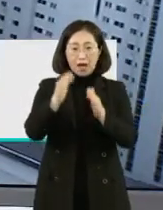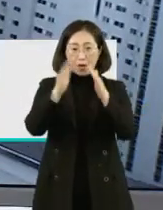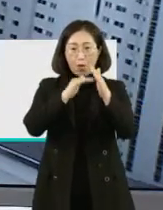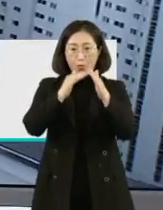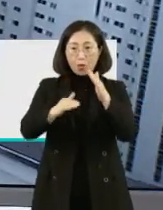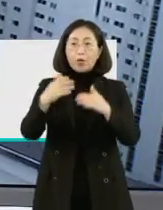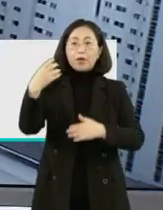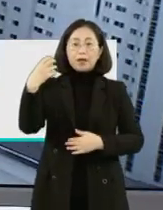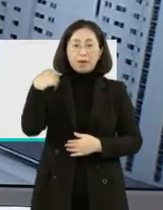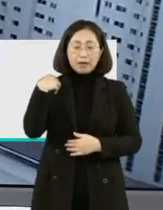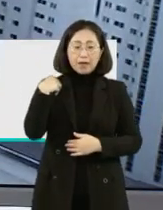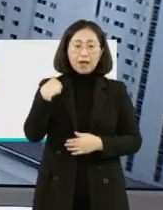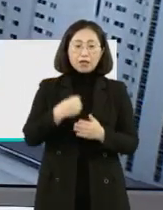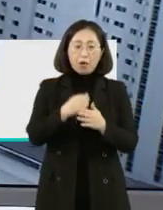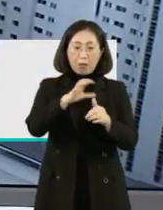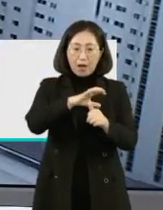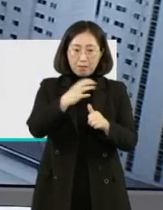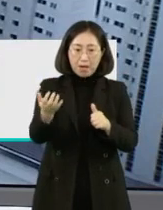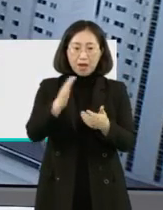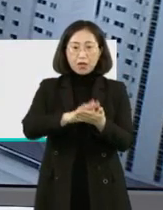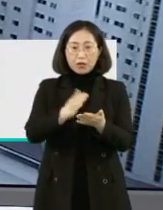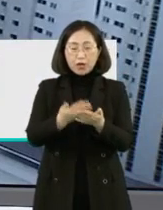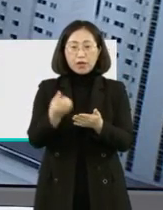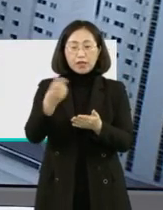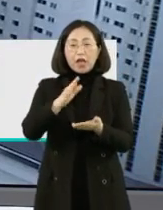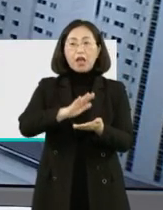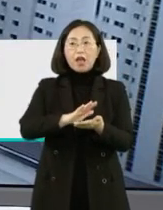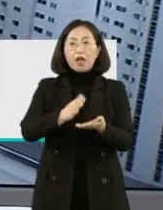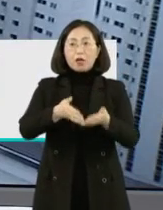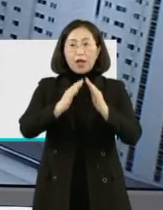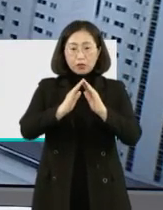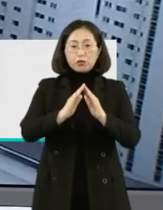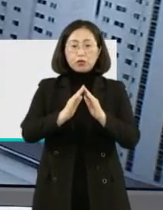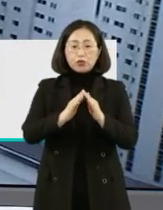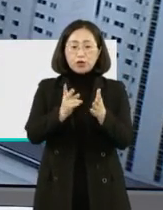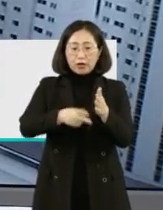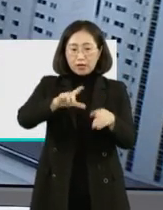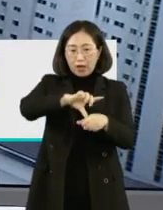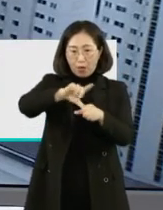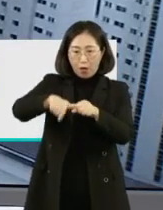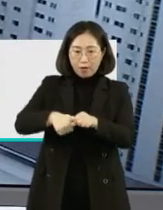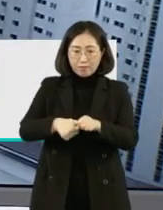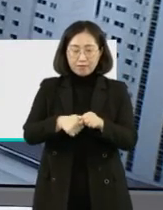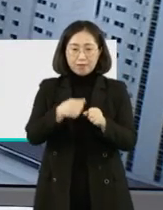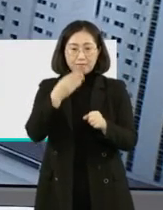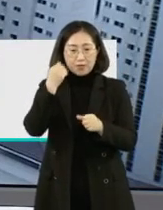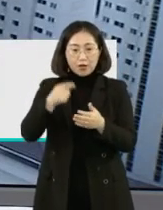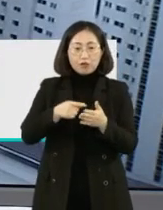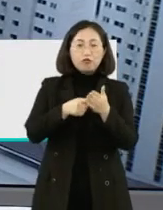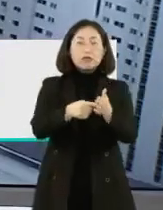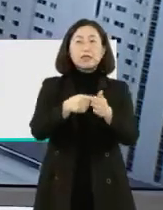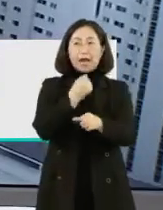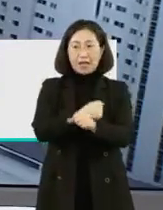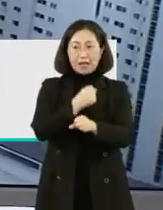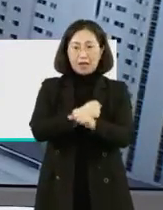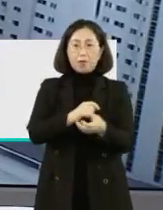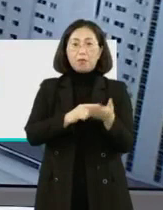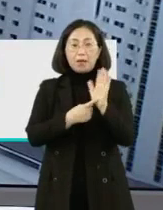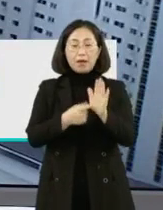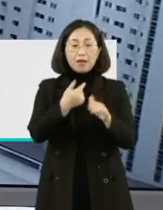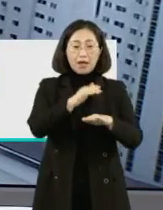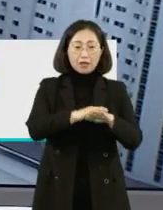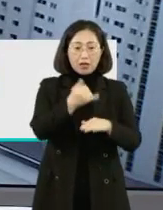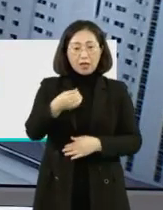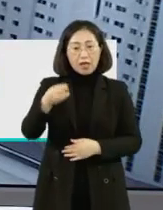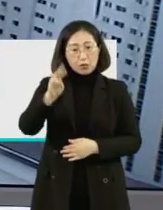완화, 사업성 개선을 통해 재개발, 재건축이나 역세권 개발을 속도감 있게 추진하겠다는 게 골자입니다. 대전과